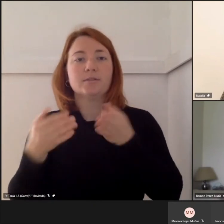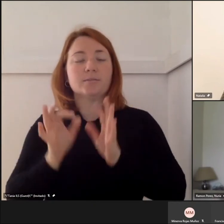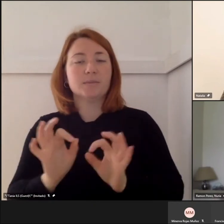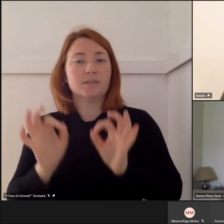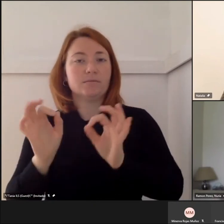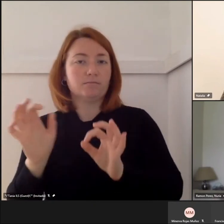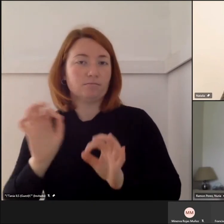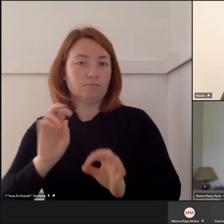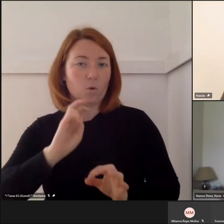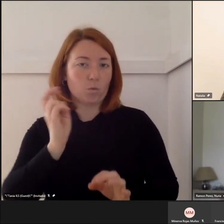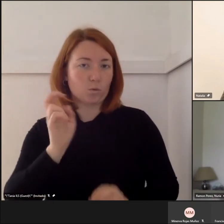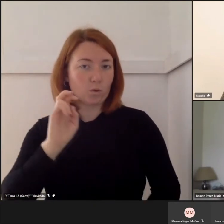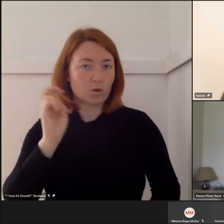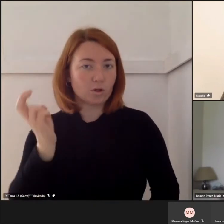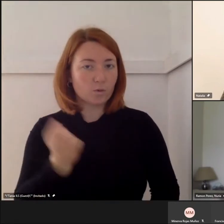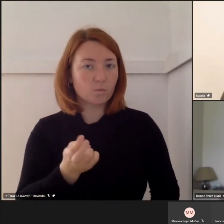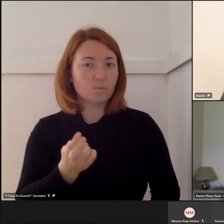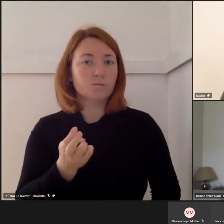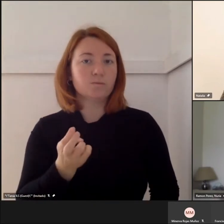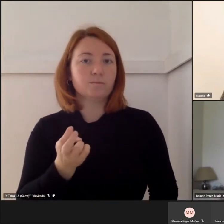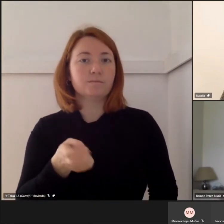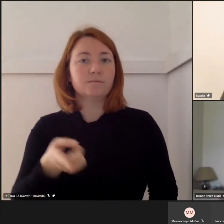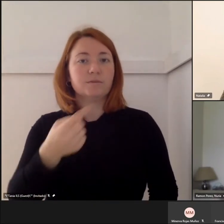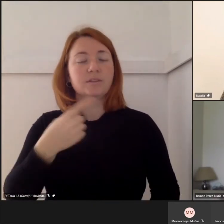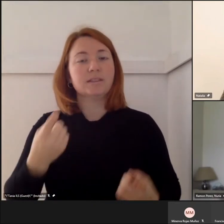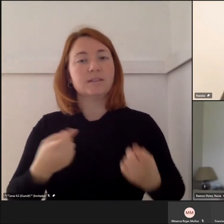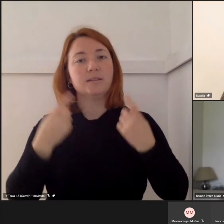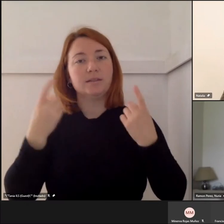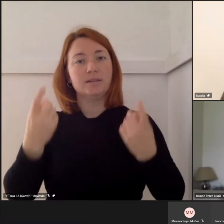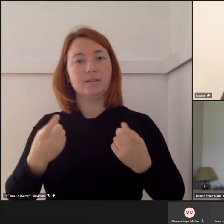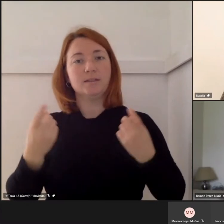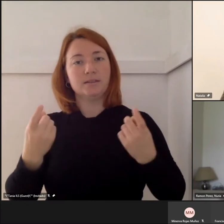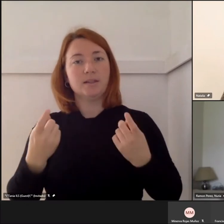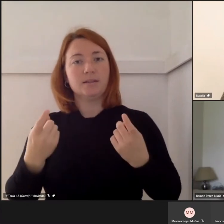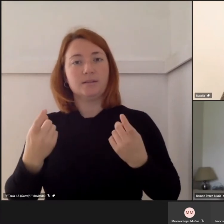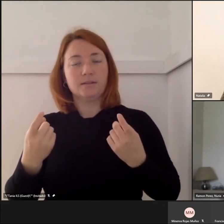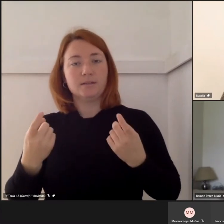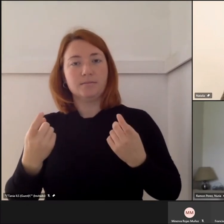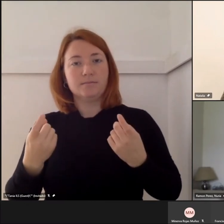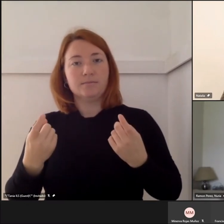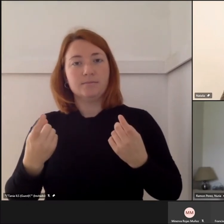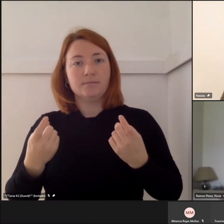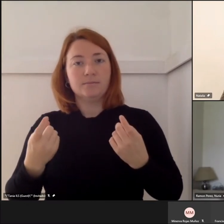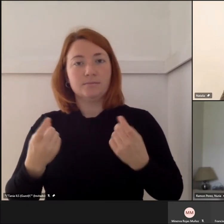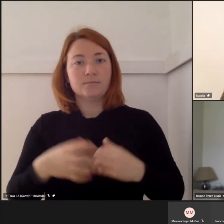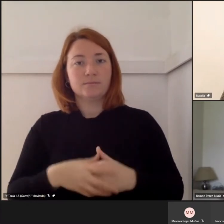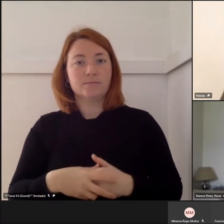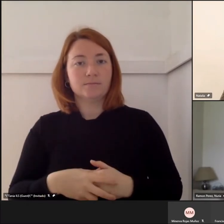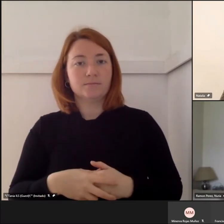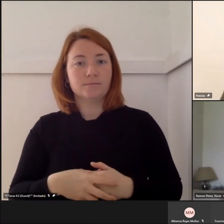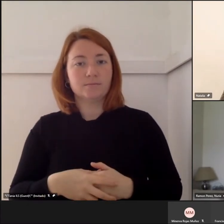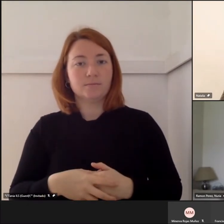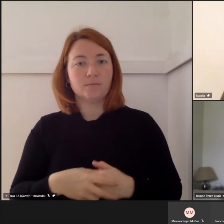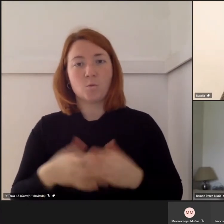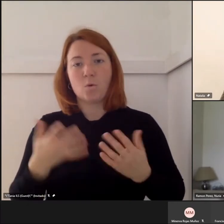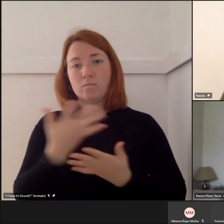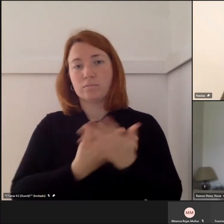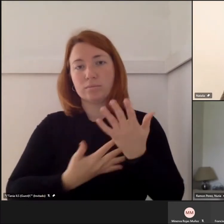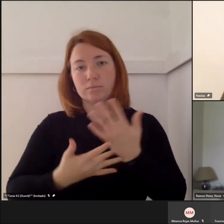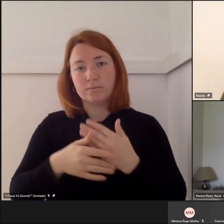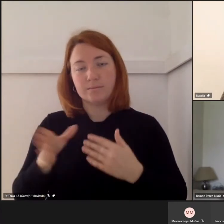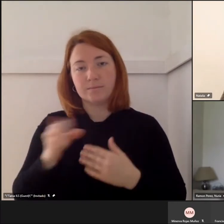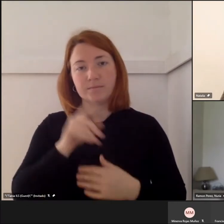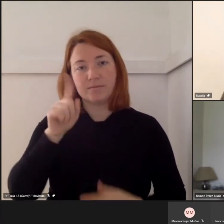dades dels recursos residencials. Intentem, d'alguna manera, fer confluir una mica tot, i també és interessant com